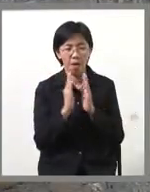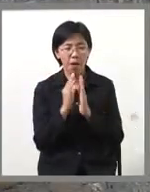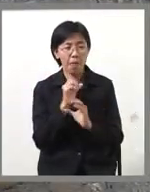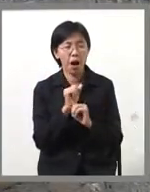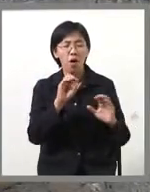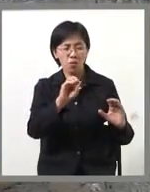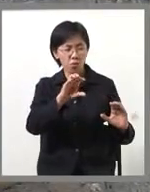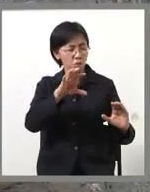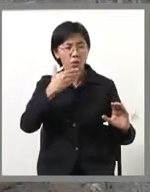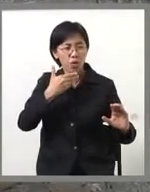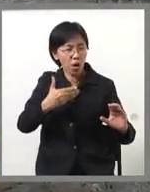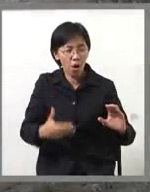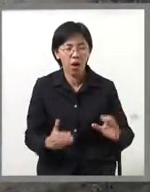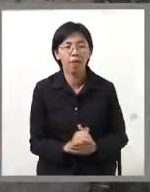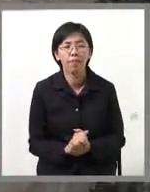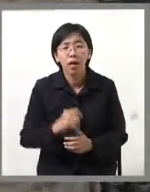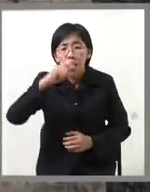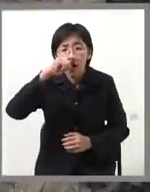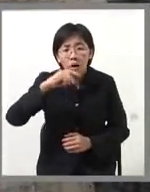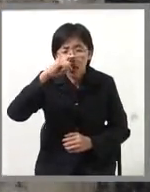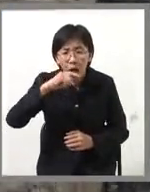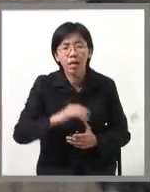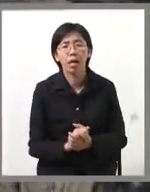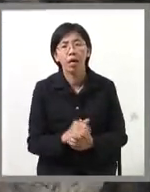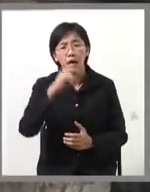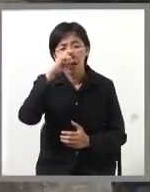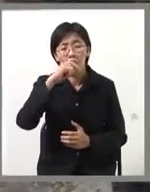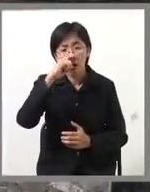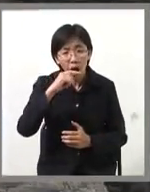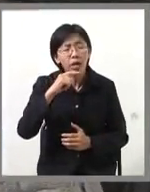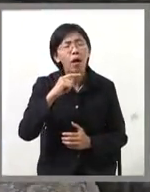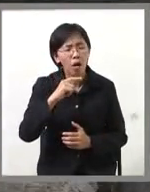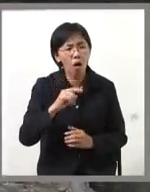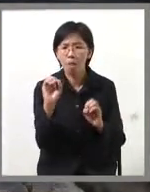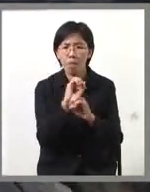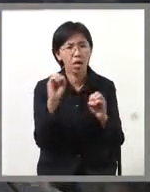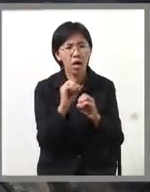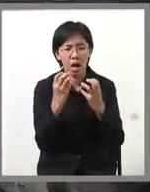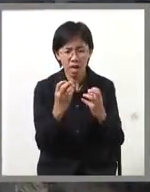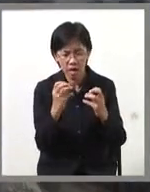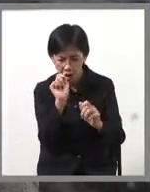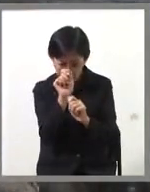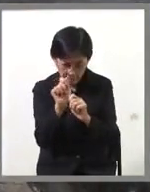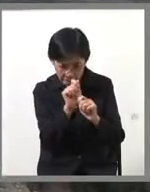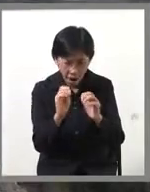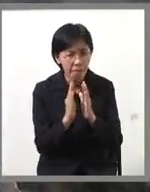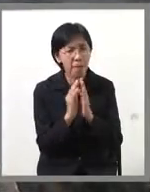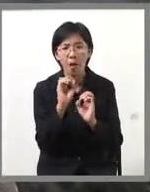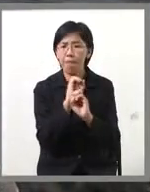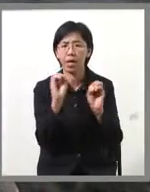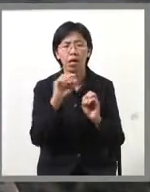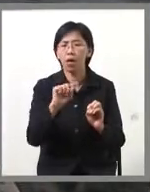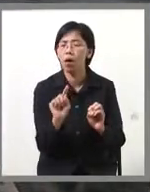าดินไอ้ที่คอนเซปต์อย่างนี้ก็เพราะว่าในประเทศไทยเราตั้งประเทศมายังไม่เคยมีการแกะสลักพระอย่างนี้เล